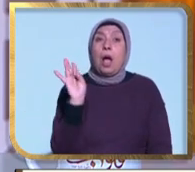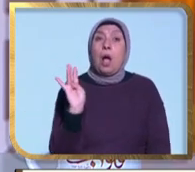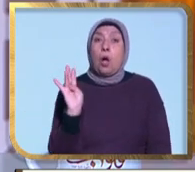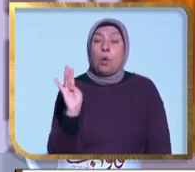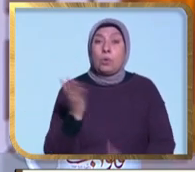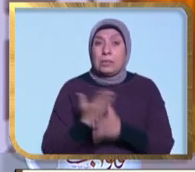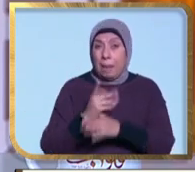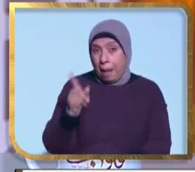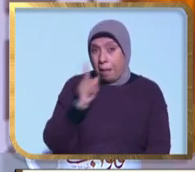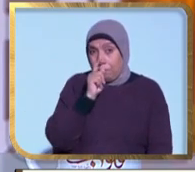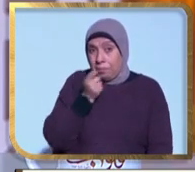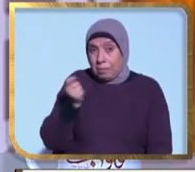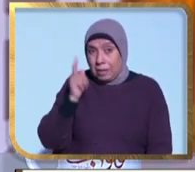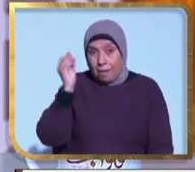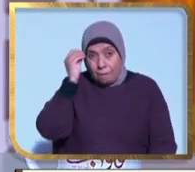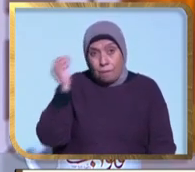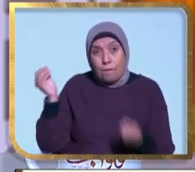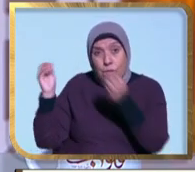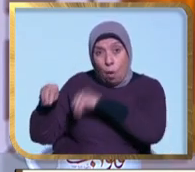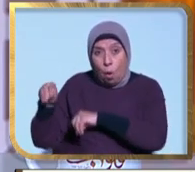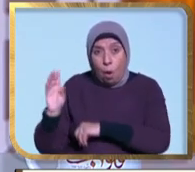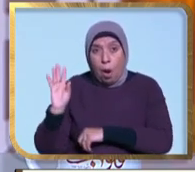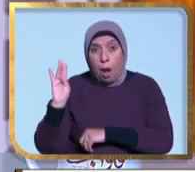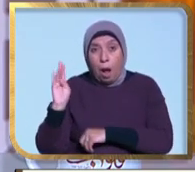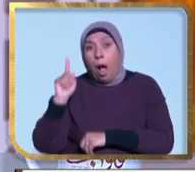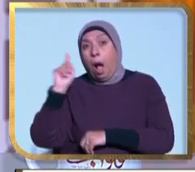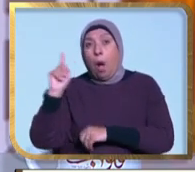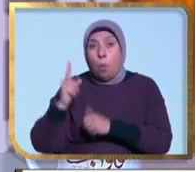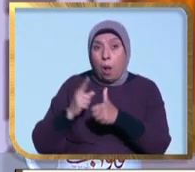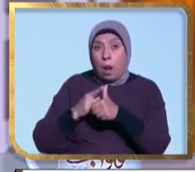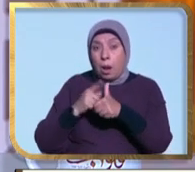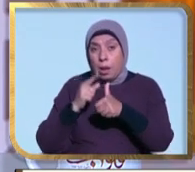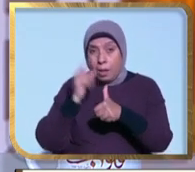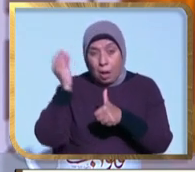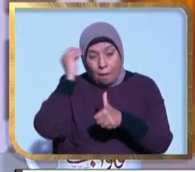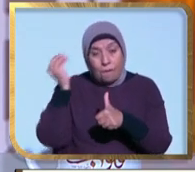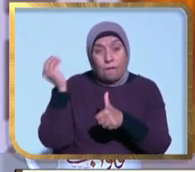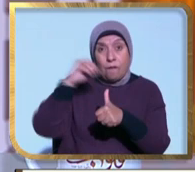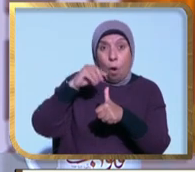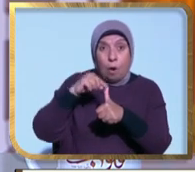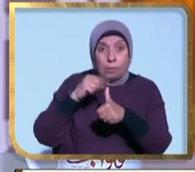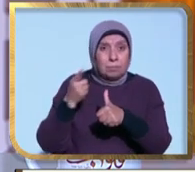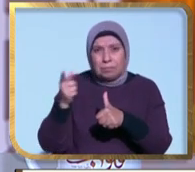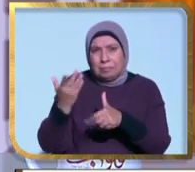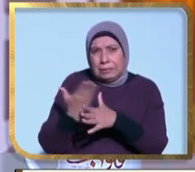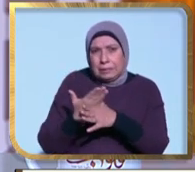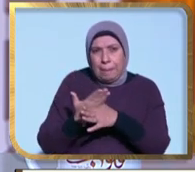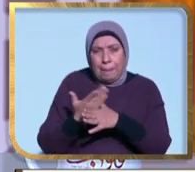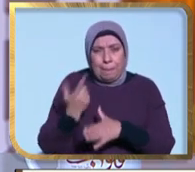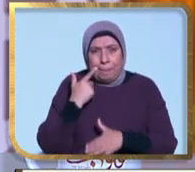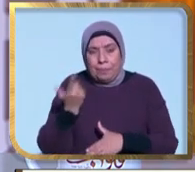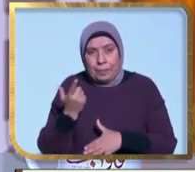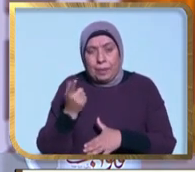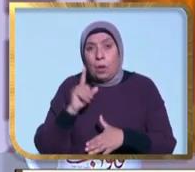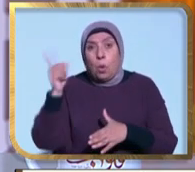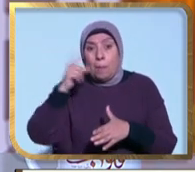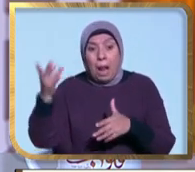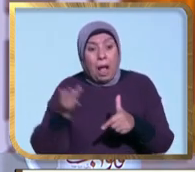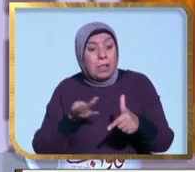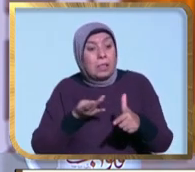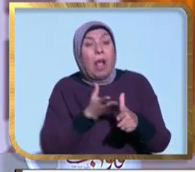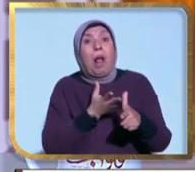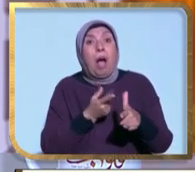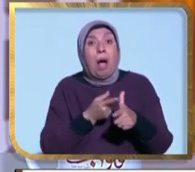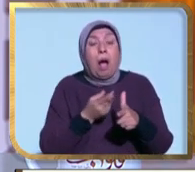توقع ضرر عليها يبقى انت تاسم وما عندكش سبب داعي الى ذلك ولا ينبغي كمان الطلاق انه يطلقها من غير